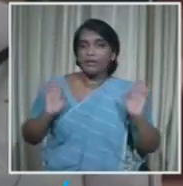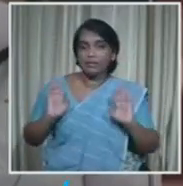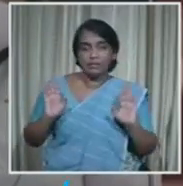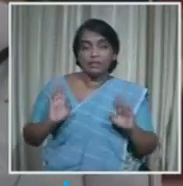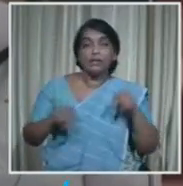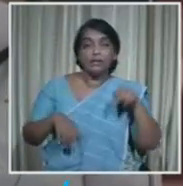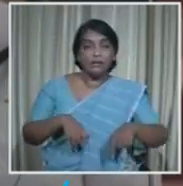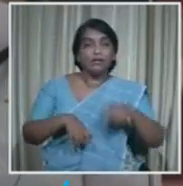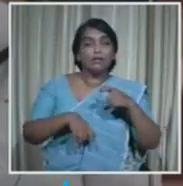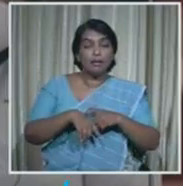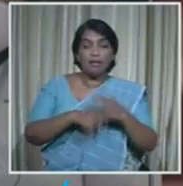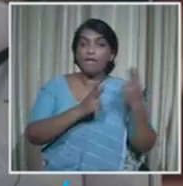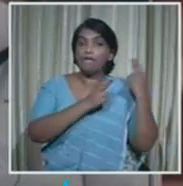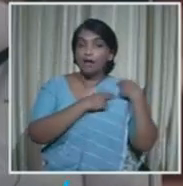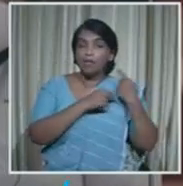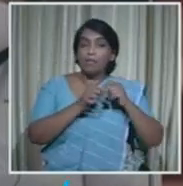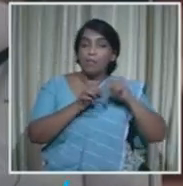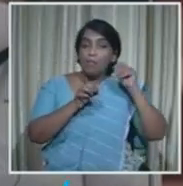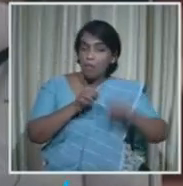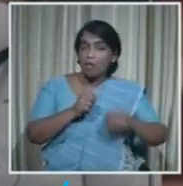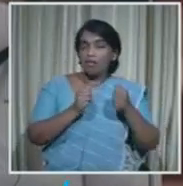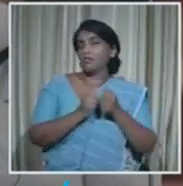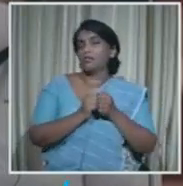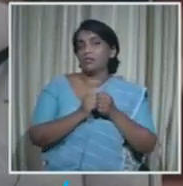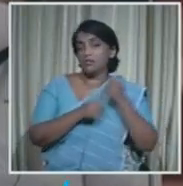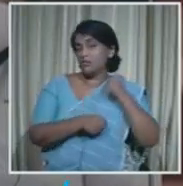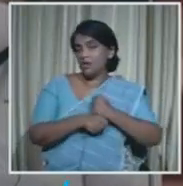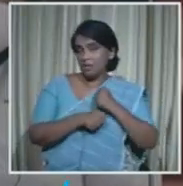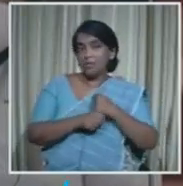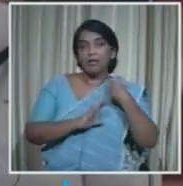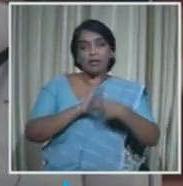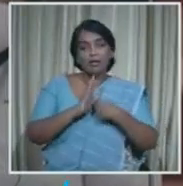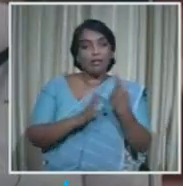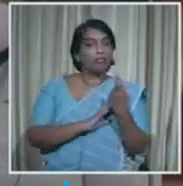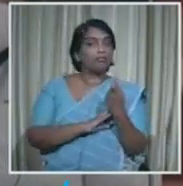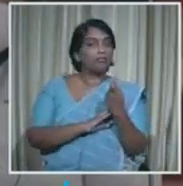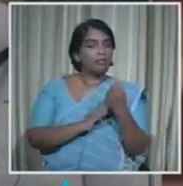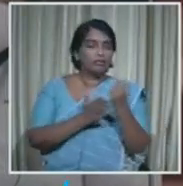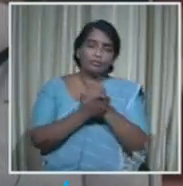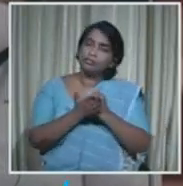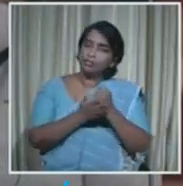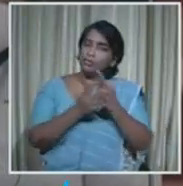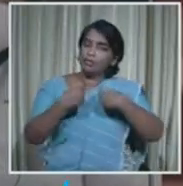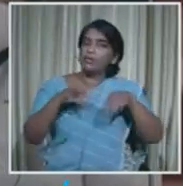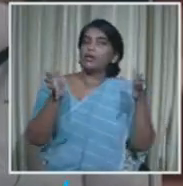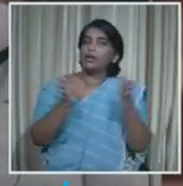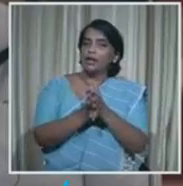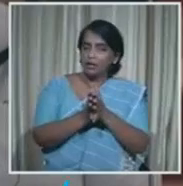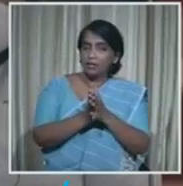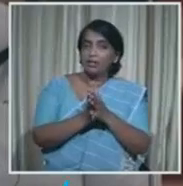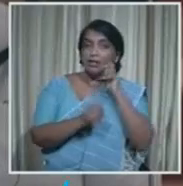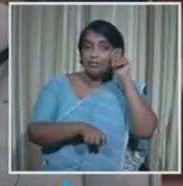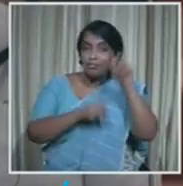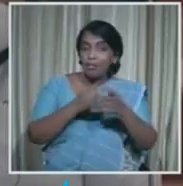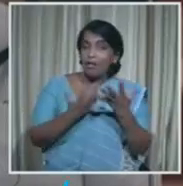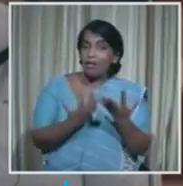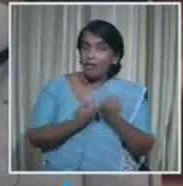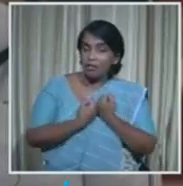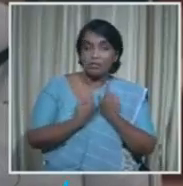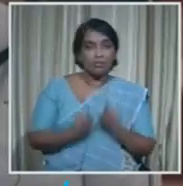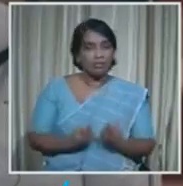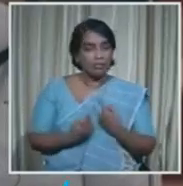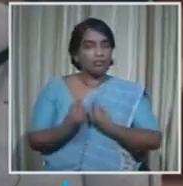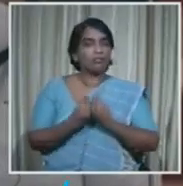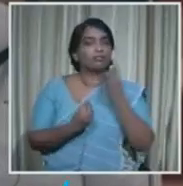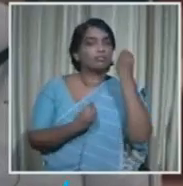vela barakara anu agenihilla. Mereka te arti ke sialu dina ekatu ella, janata oge awasshata arti istakaradi